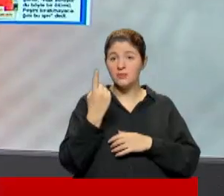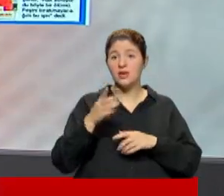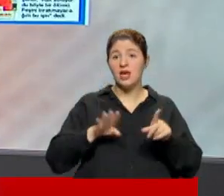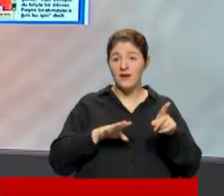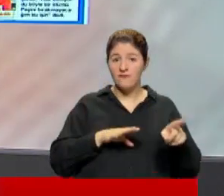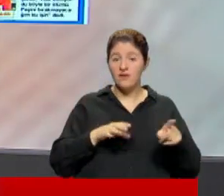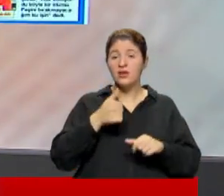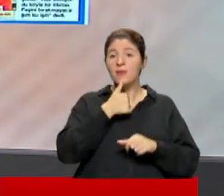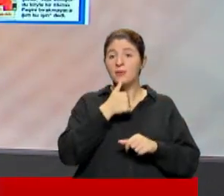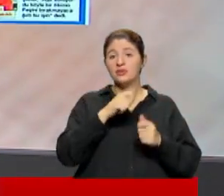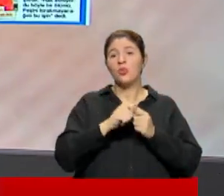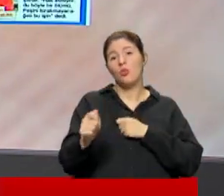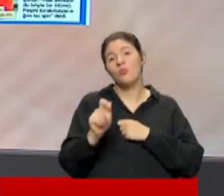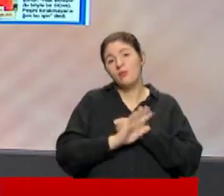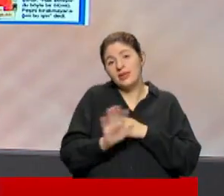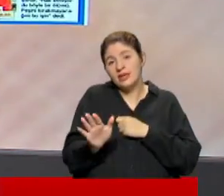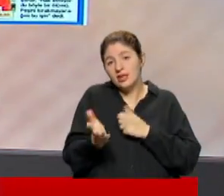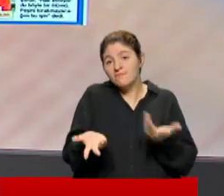evlat babasından